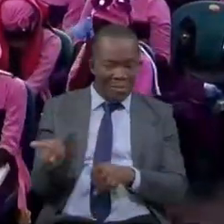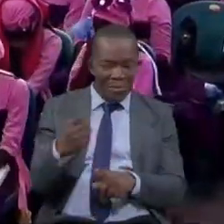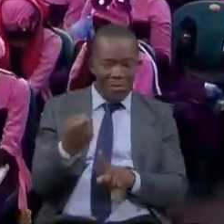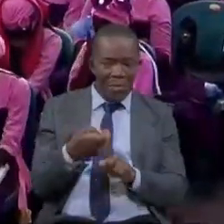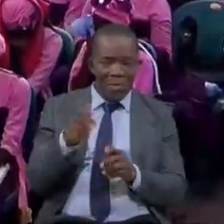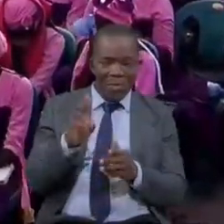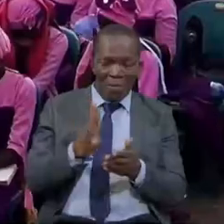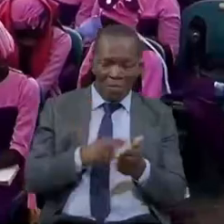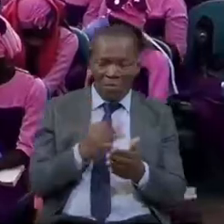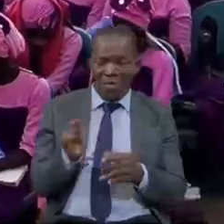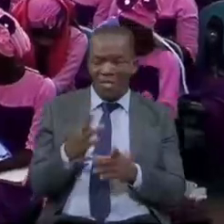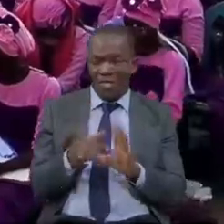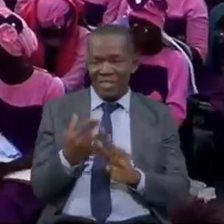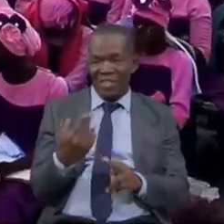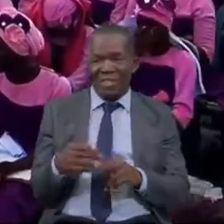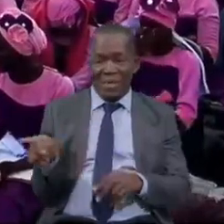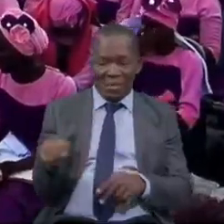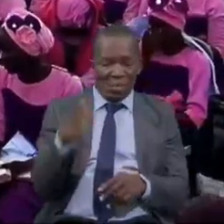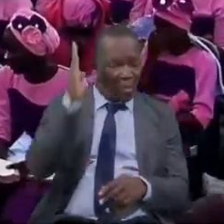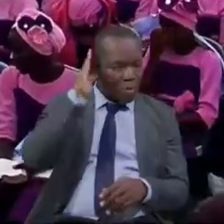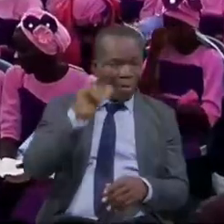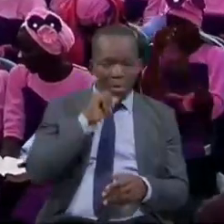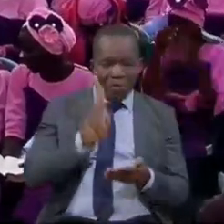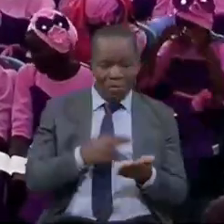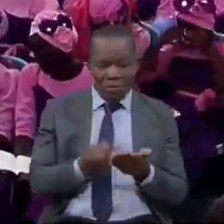tomberas pas dans le péché. Amen.